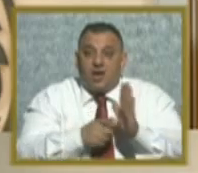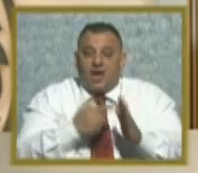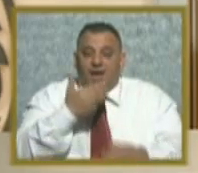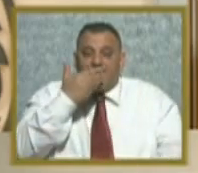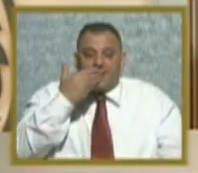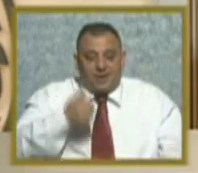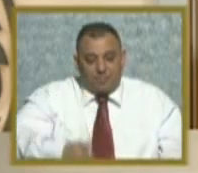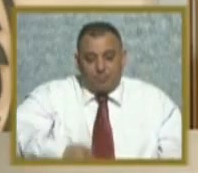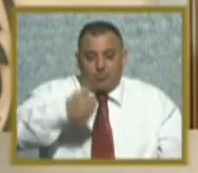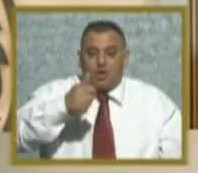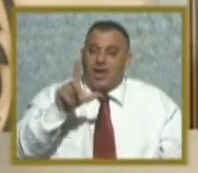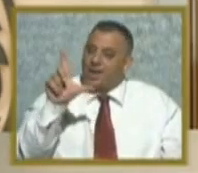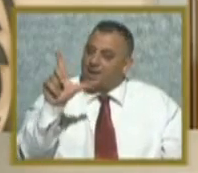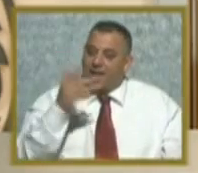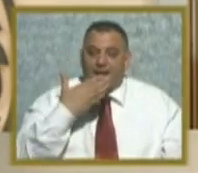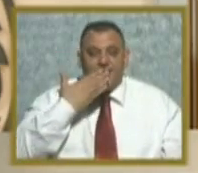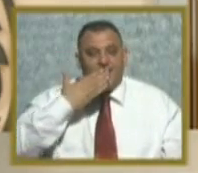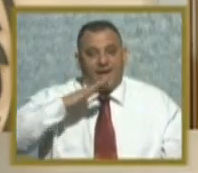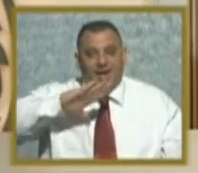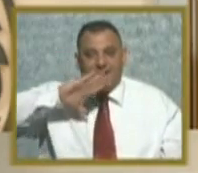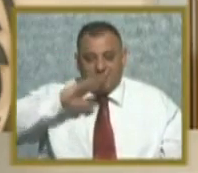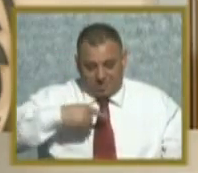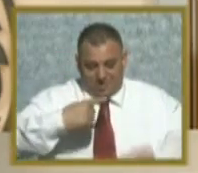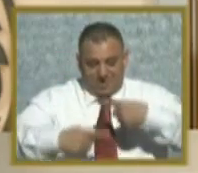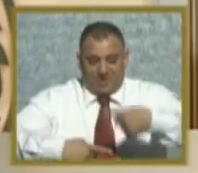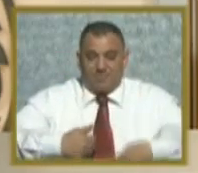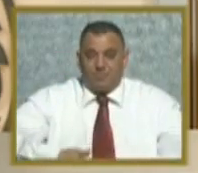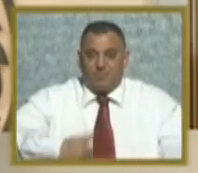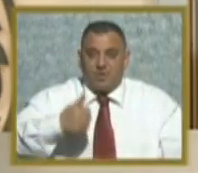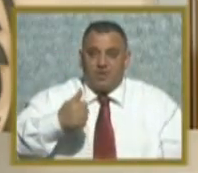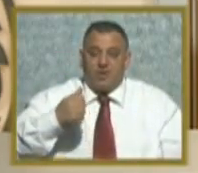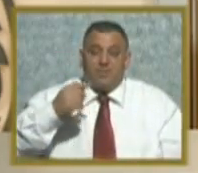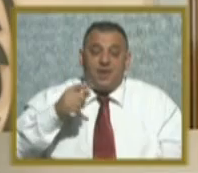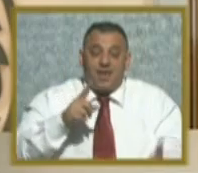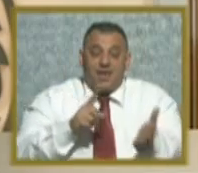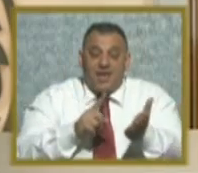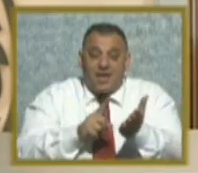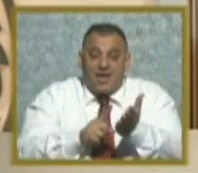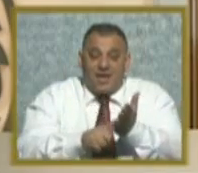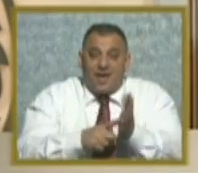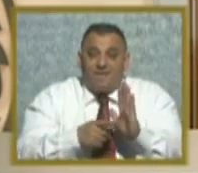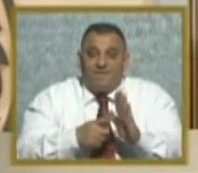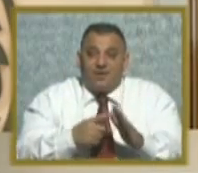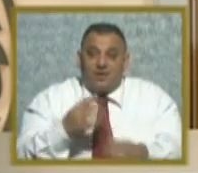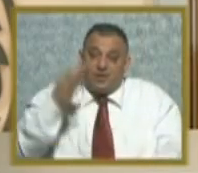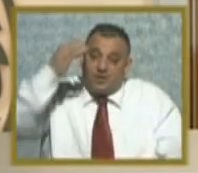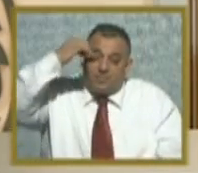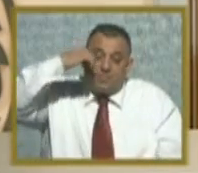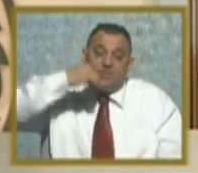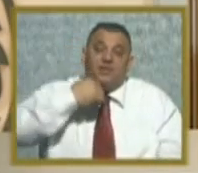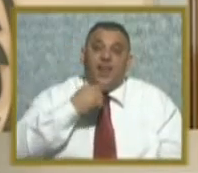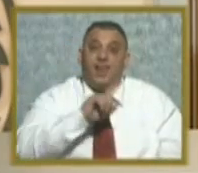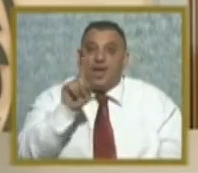صحيح والحمد لله، استمر في صومك ولا شيء عليك سواء صوم نفل أو فرض. والعين ليست مجرى إلى